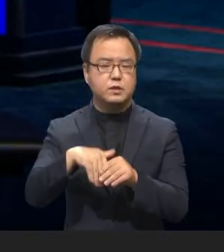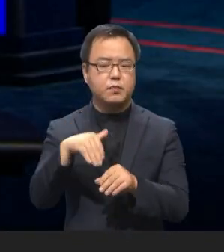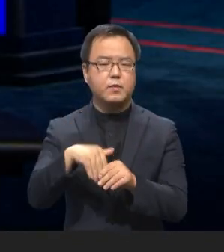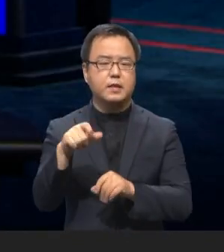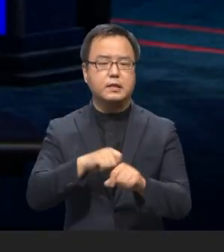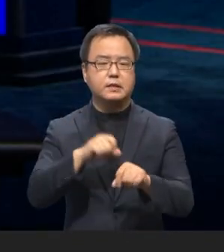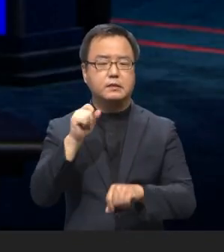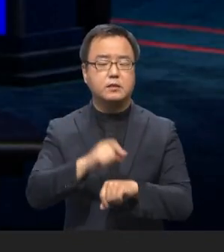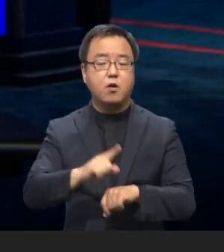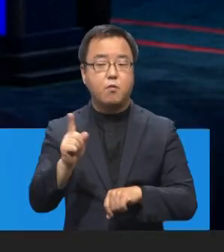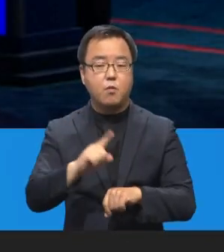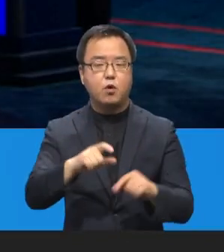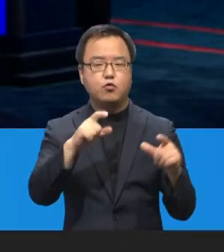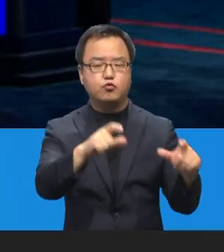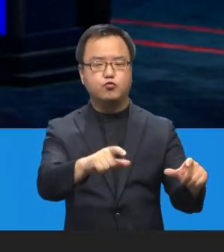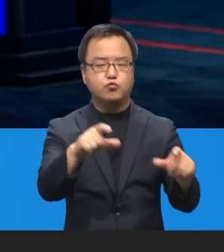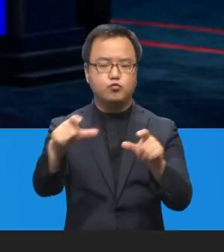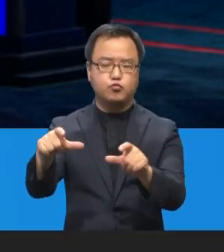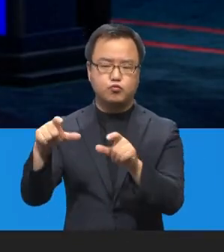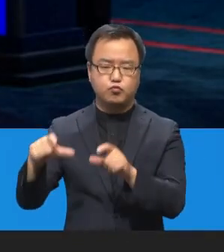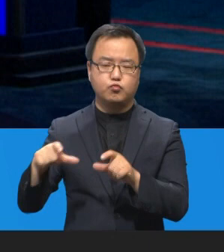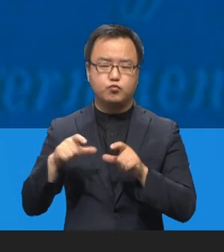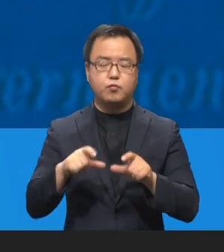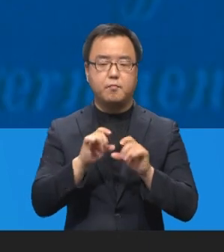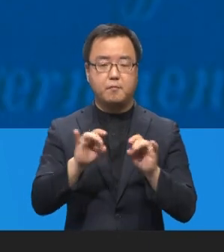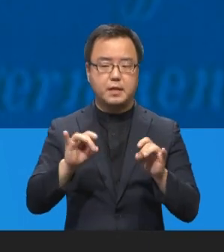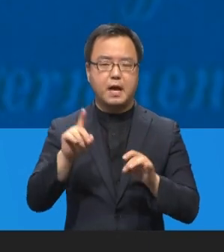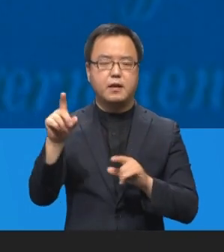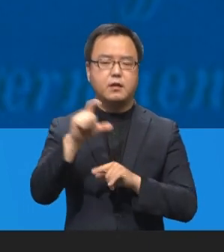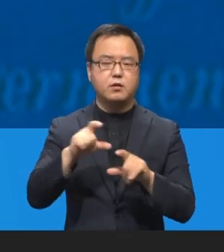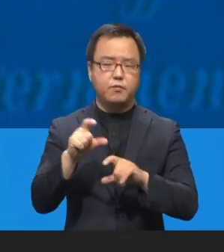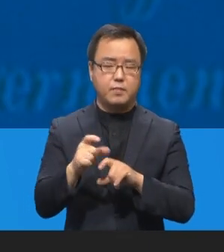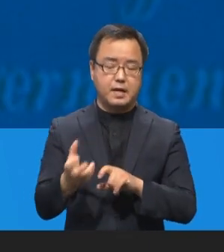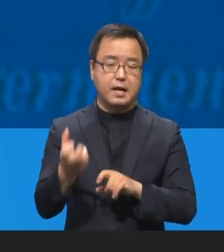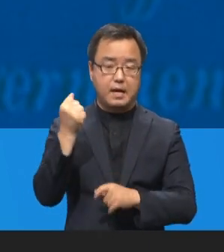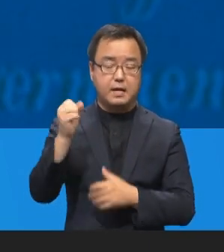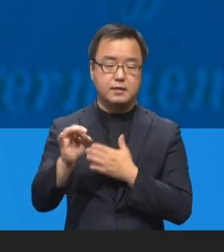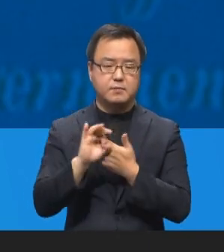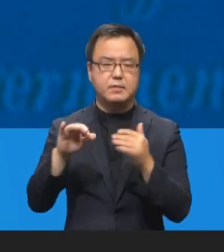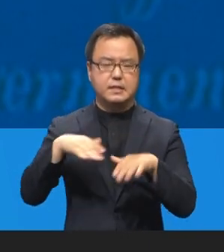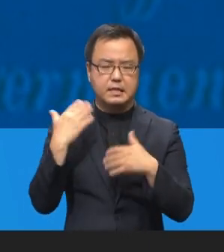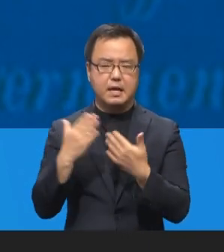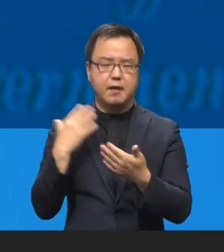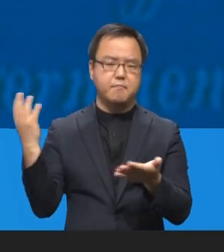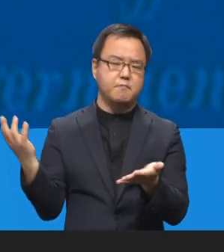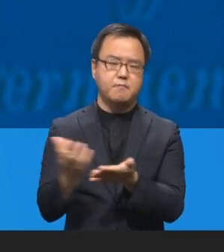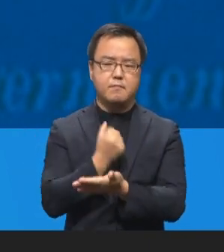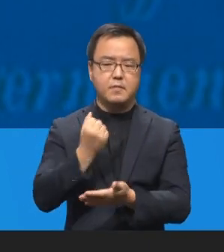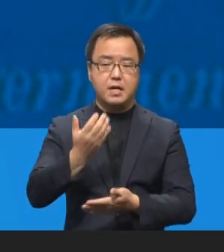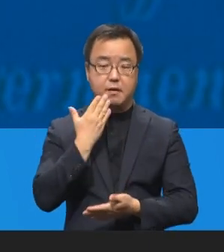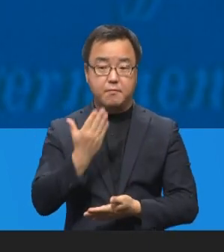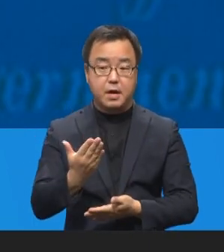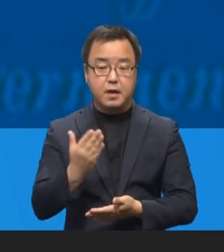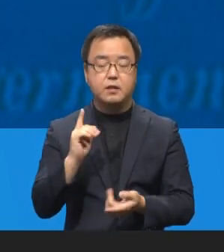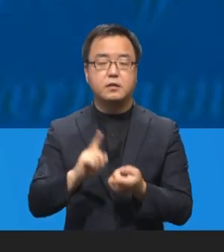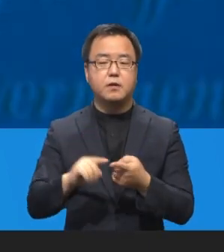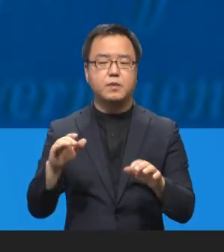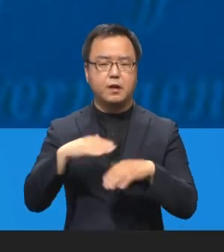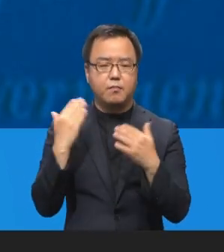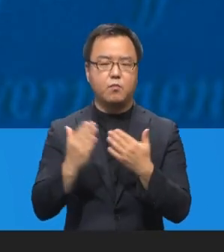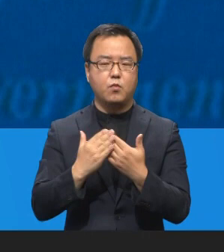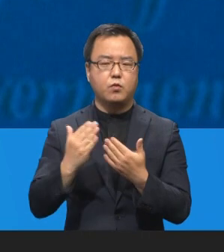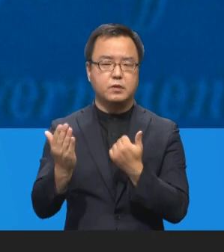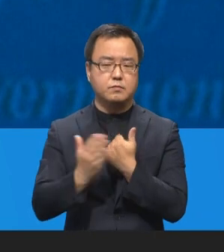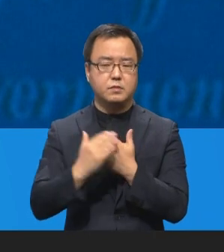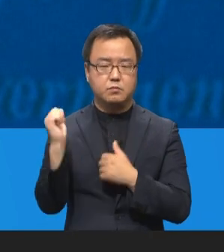주별로 집계해서 단 한 표라도 더 얻은 후보가 그 주에 배정된 선거인단에 다 가져갑니다. 그래서 이 전체 지지율이 조금